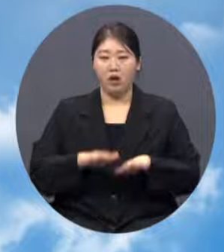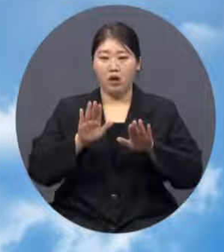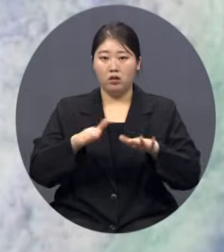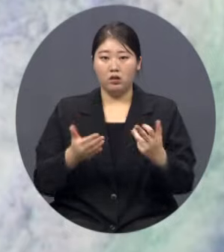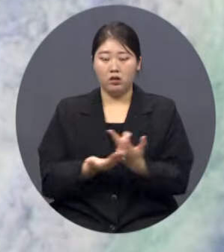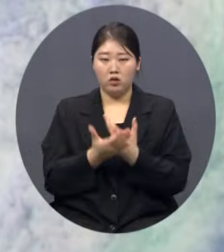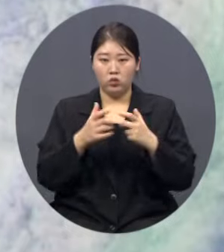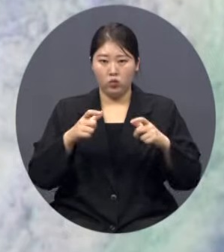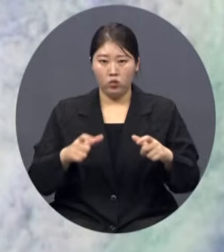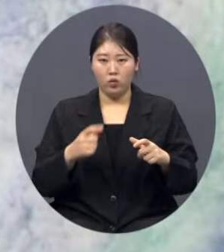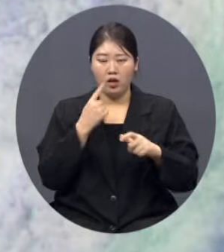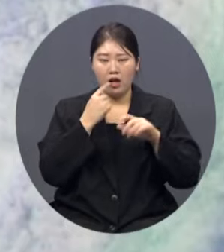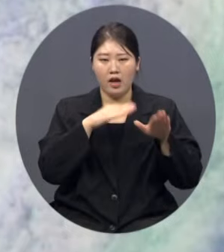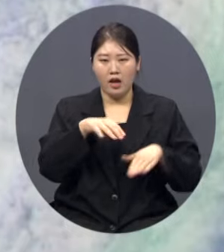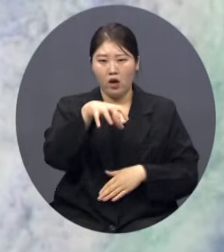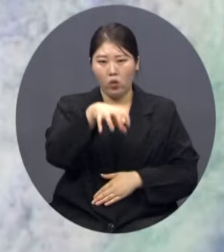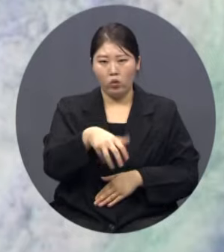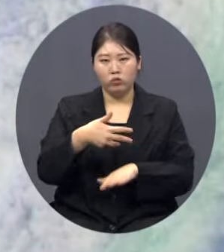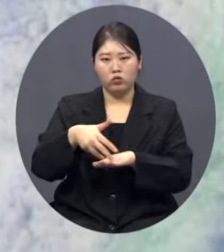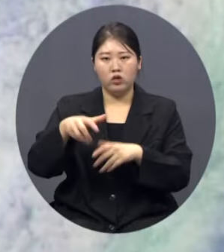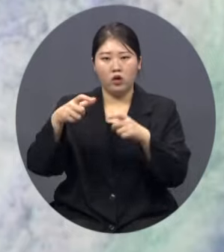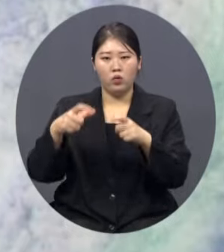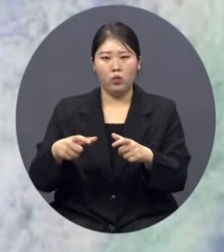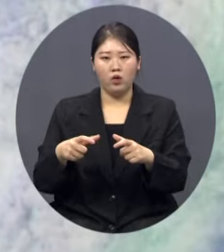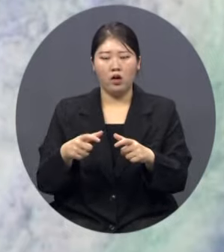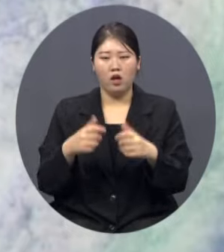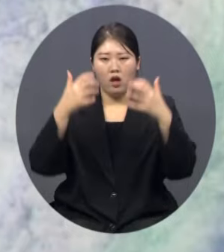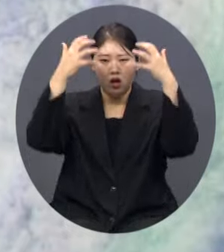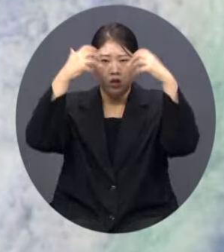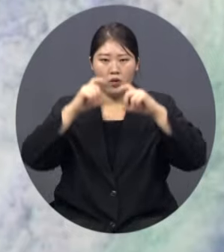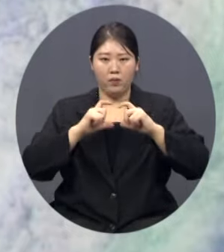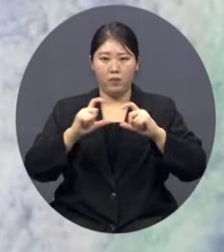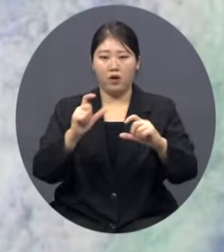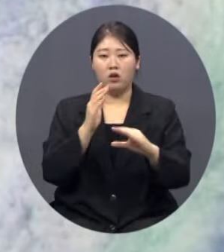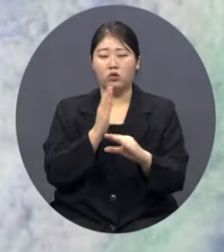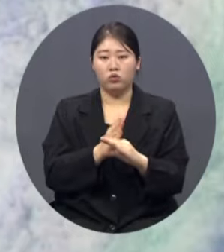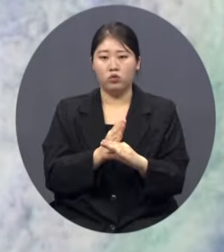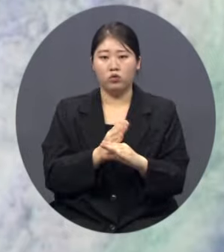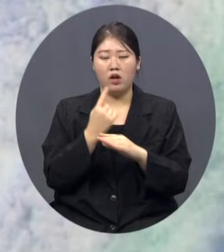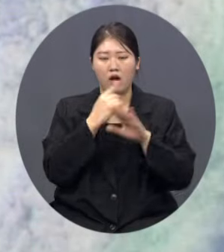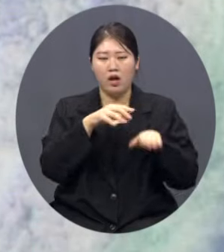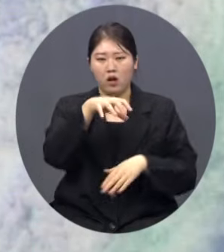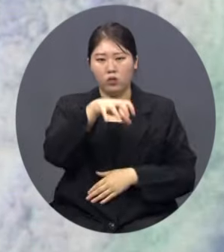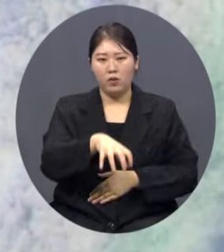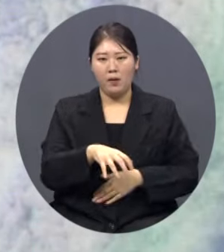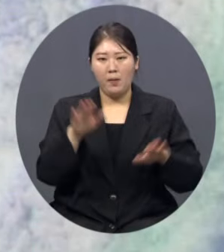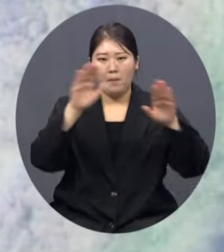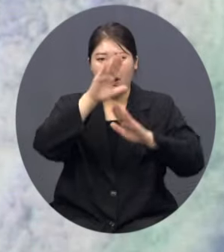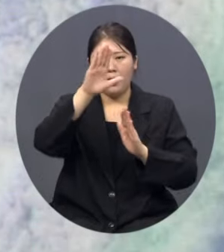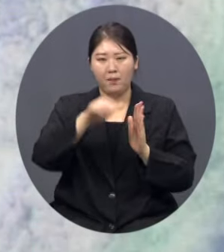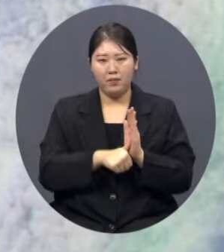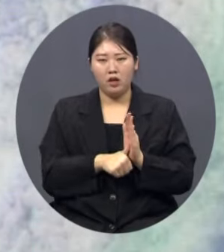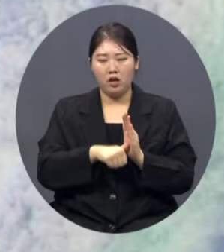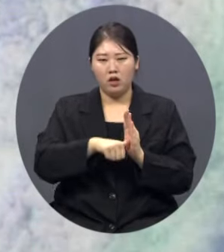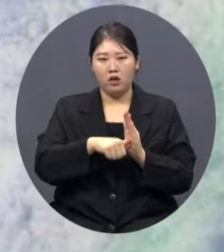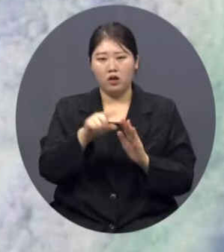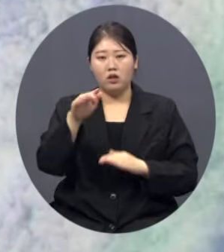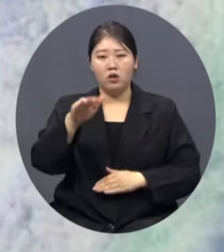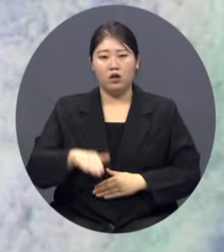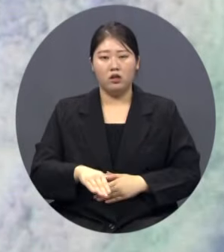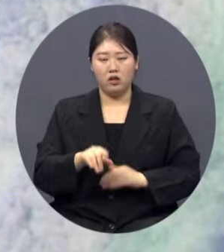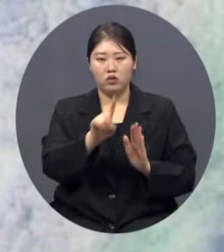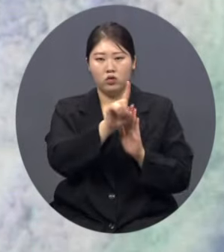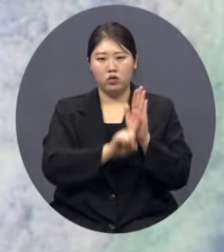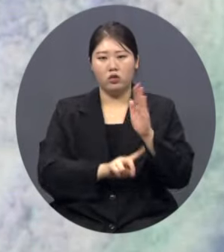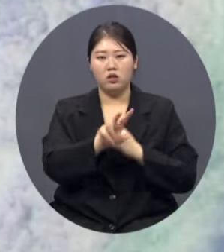제주도는 해안 지역과 추자도의 폭염 주의보가 발효 중입니다 해안 지역은 밤사 최저 기온이 25도를 웃돌면서